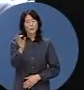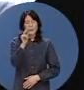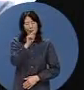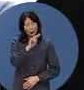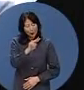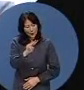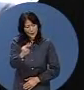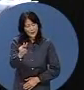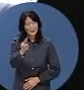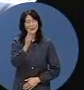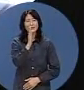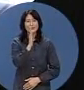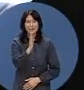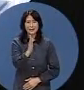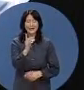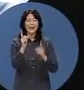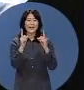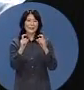と挨拶しました。